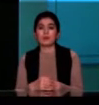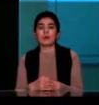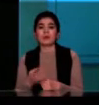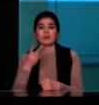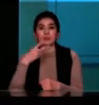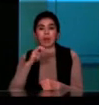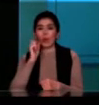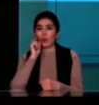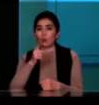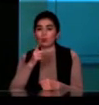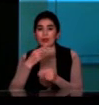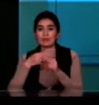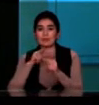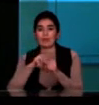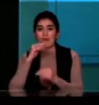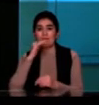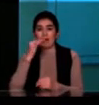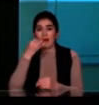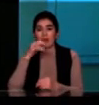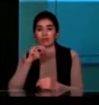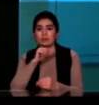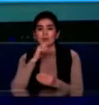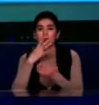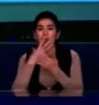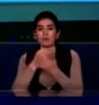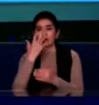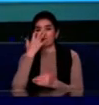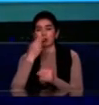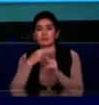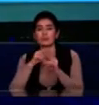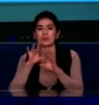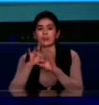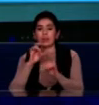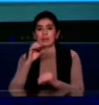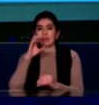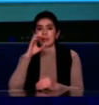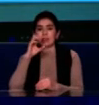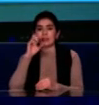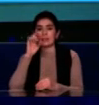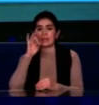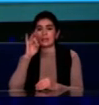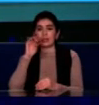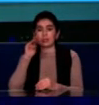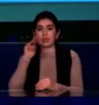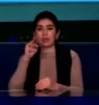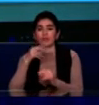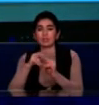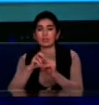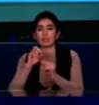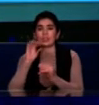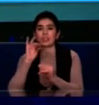Для указания имени файла самого рисунка добавляется атрибут src – source –